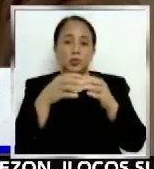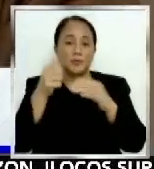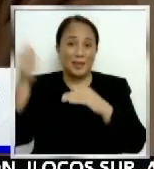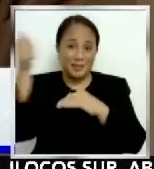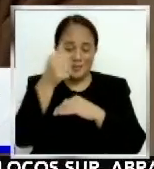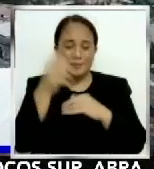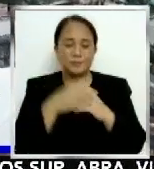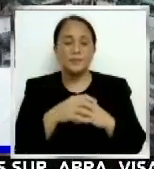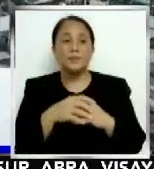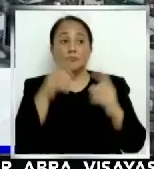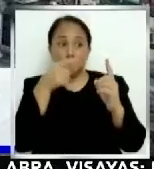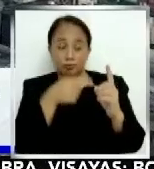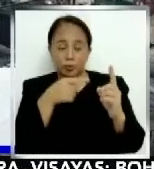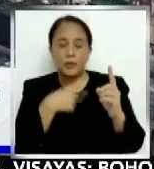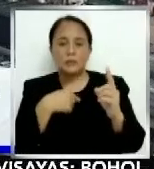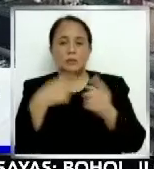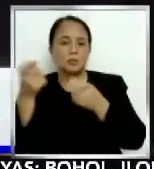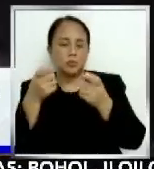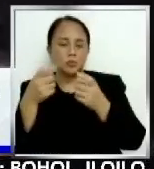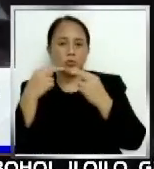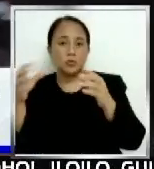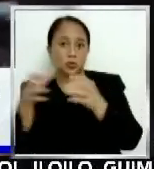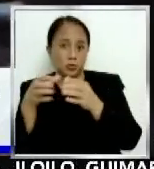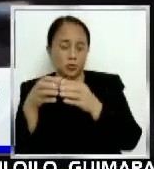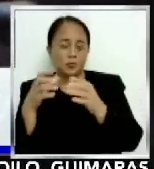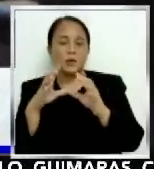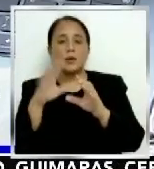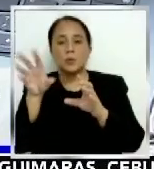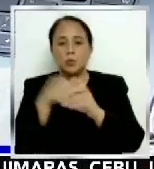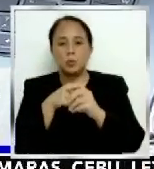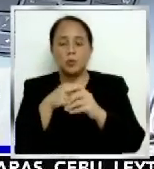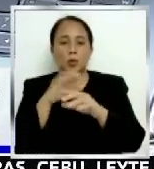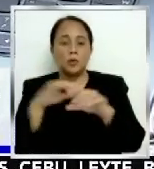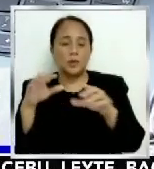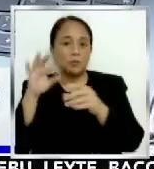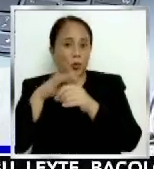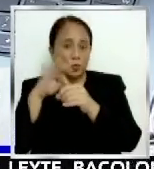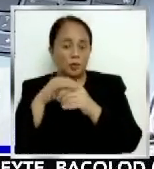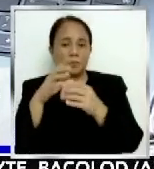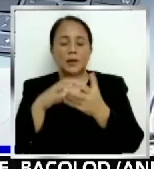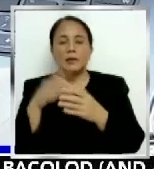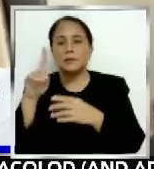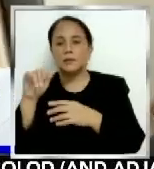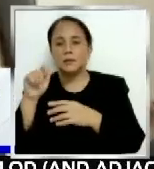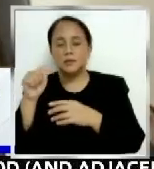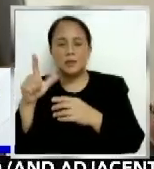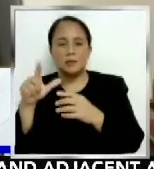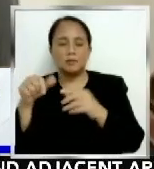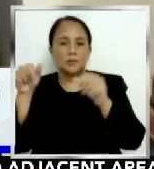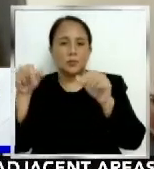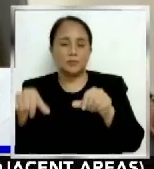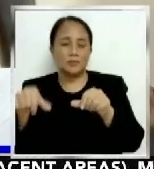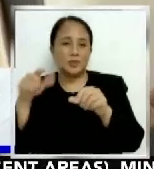Amoroso ang mangangasiwa ng news group ng network, kabilang ang on-air programs ito at digital platform na GMA News Online.